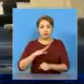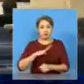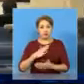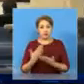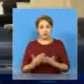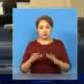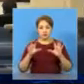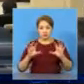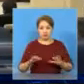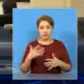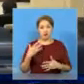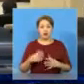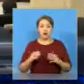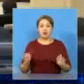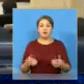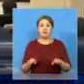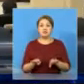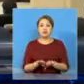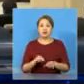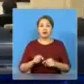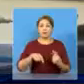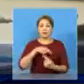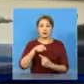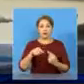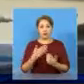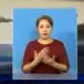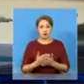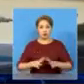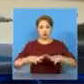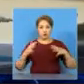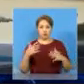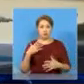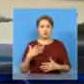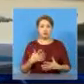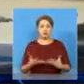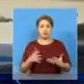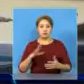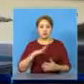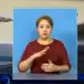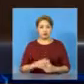Заң жобасындағы жеңілдік жабылудың аз алдында тұрған бизнес өкілдеріне үлкен жеңілдік болмақ.